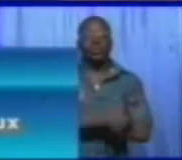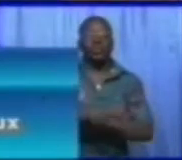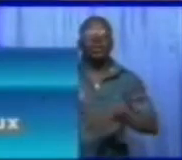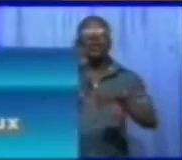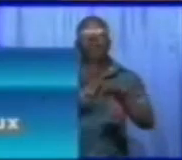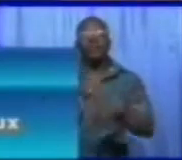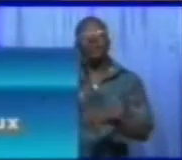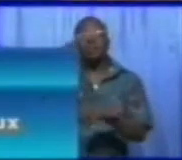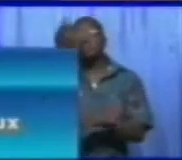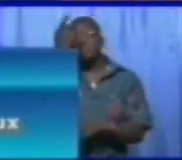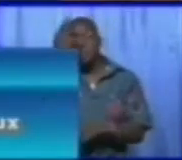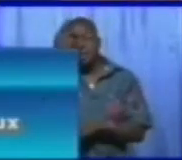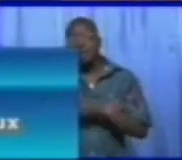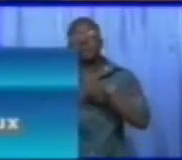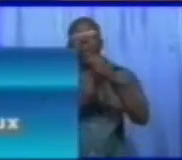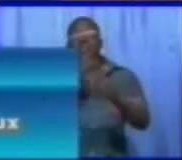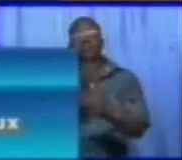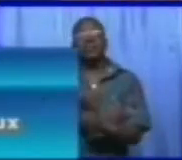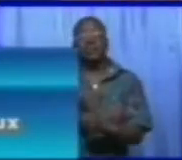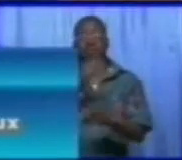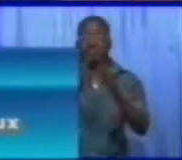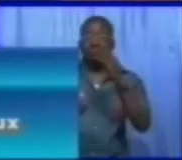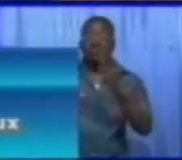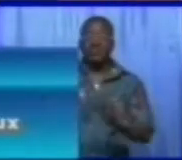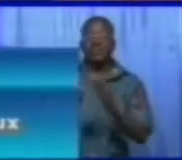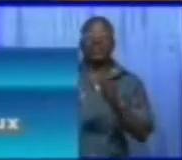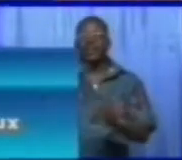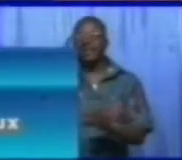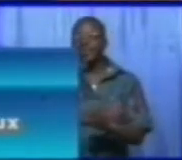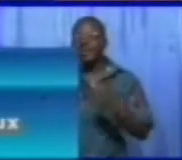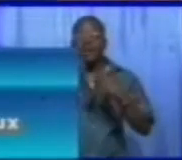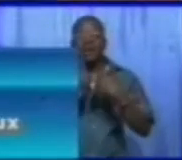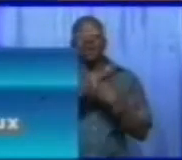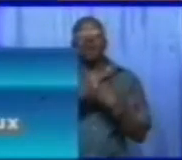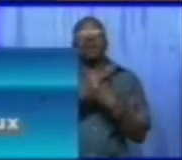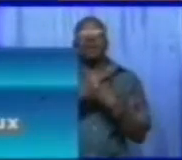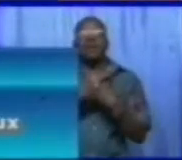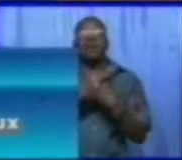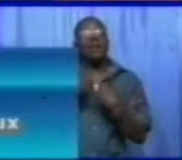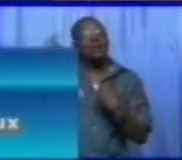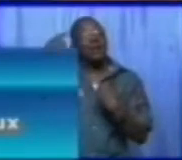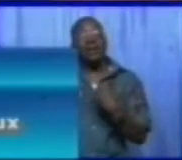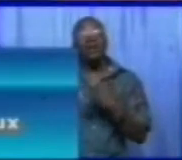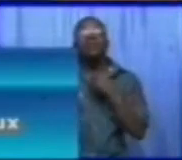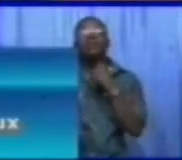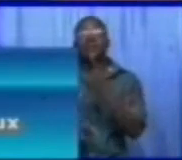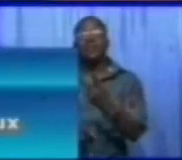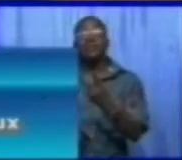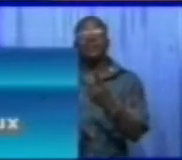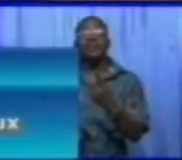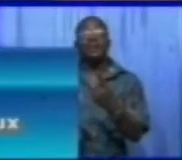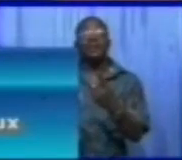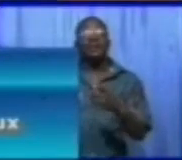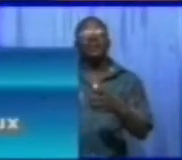la politique nationale de justice qui ambitionne à l'orée de